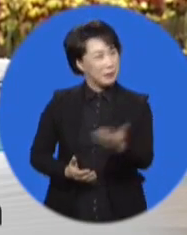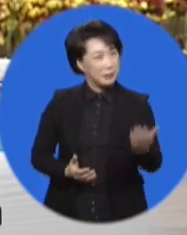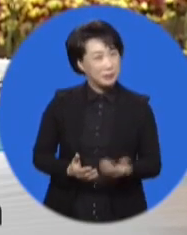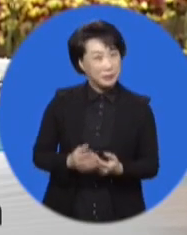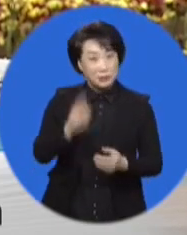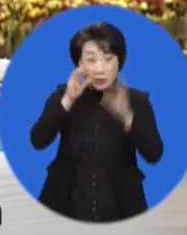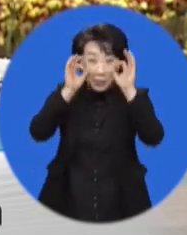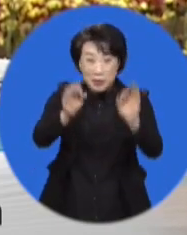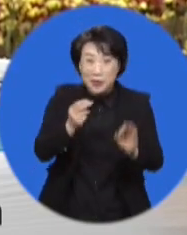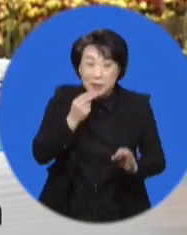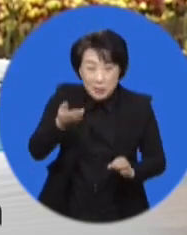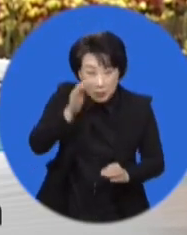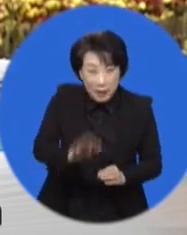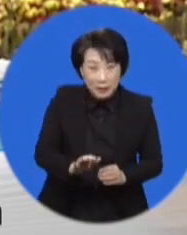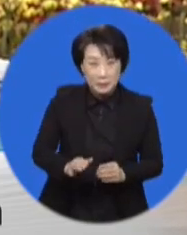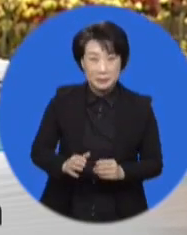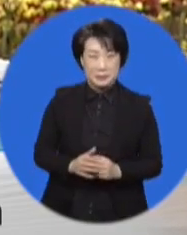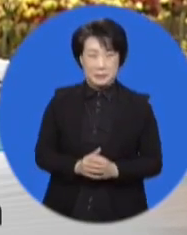안 보이지만